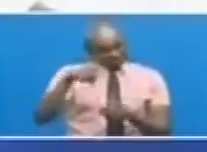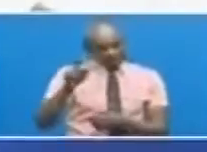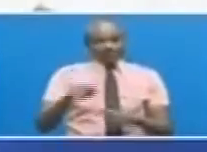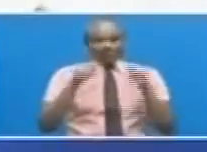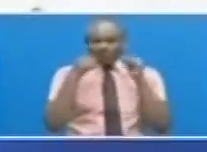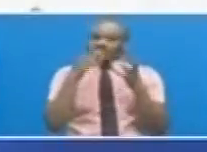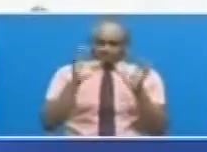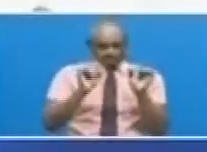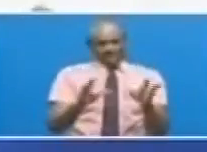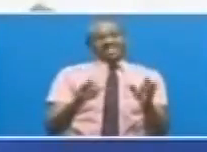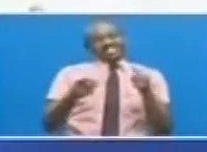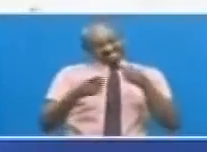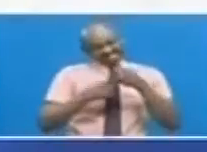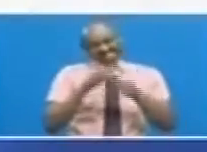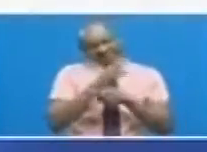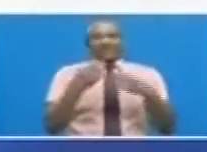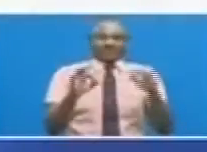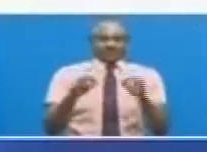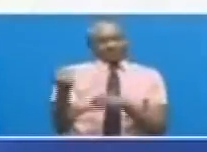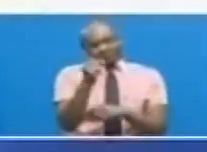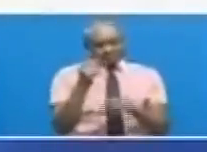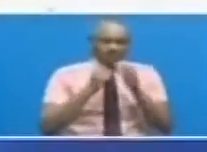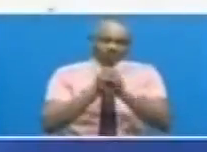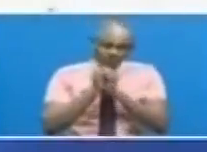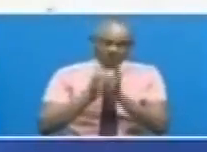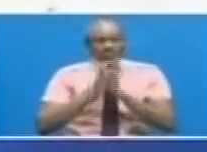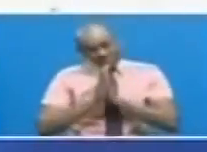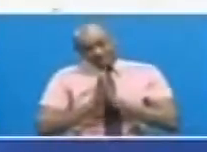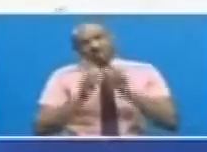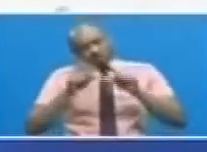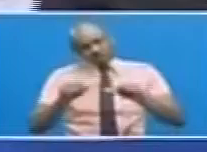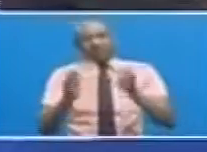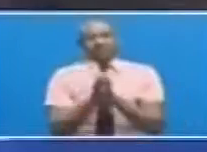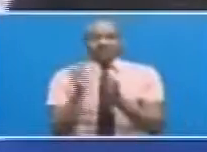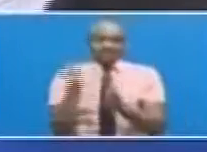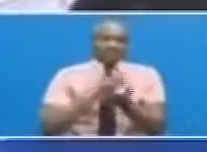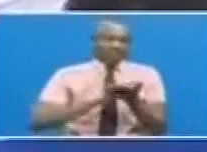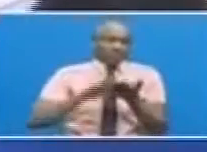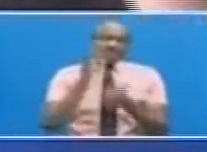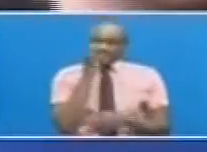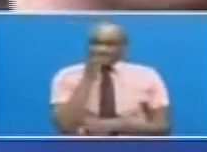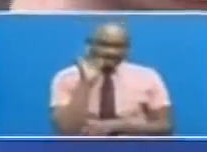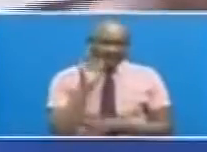na akatoa hiyo ni mabakafyu na Waislamu wakafanya ibada yao bila kuwa na matatizo yote.